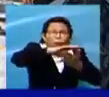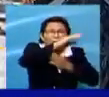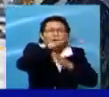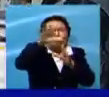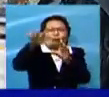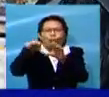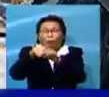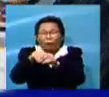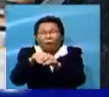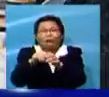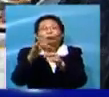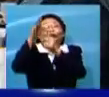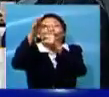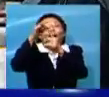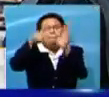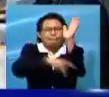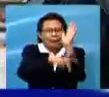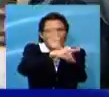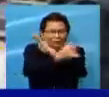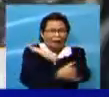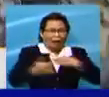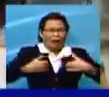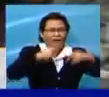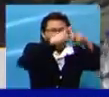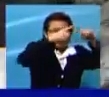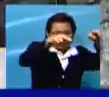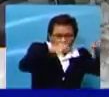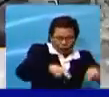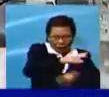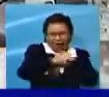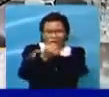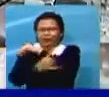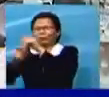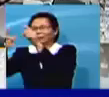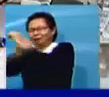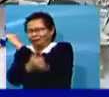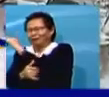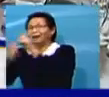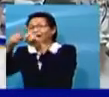sistem Parlimen Negara yang mempunyai Dewan Rakyat dan Dewan Negara.